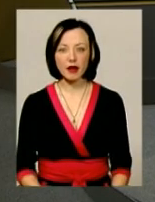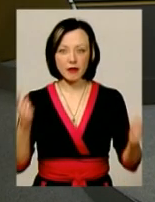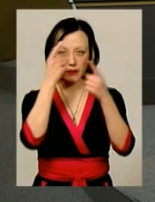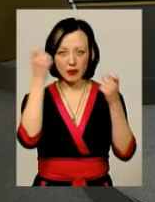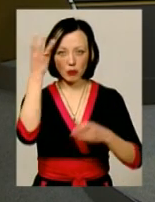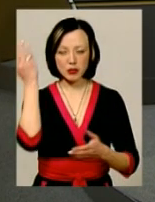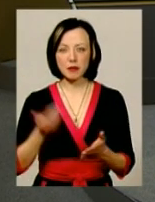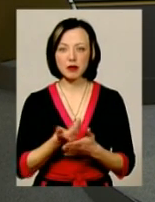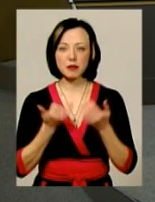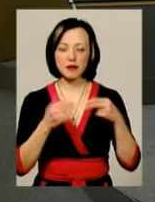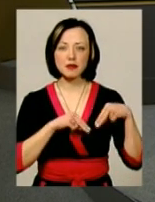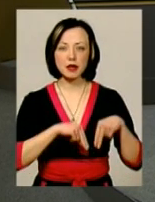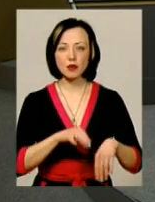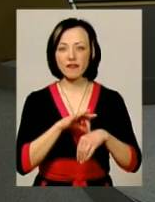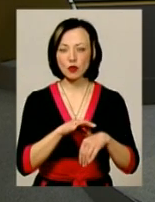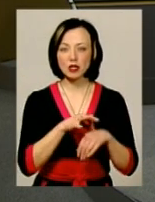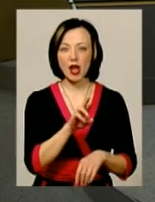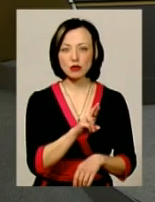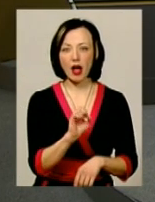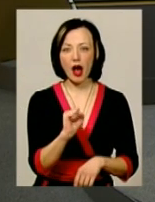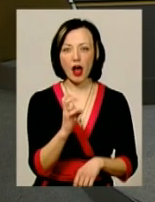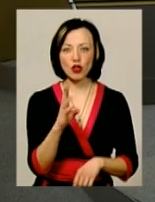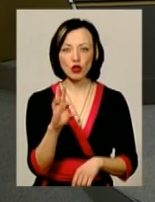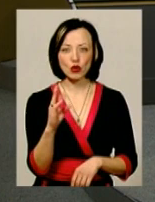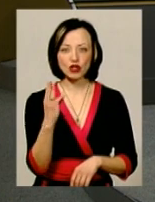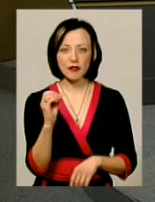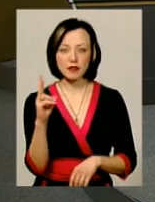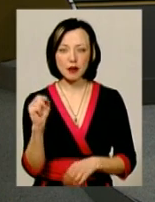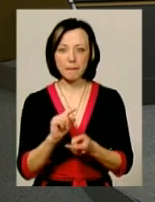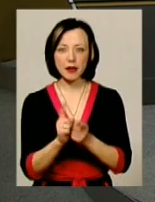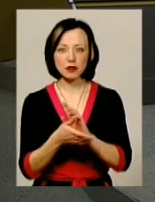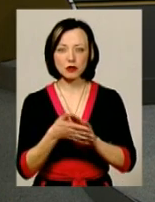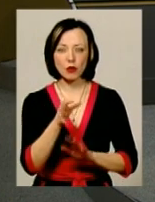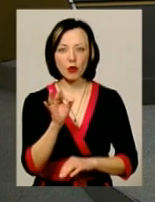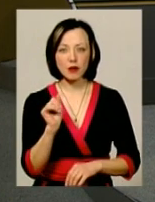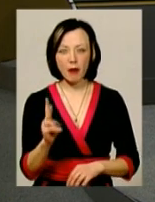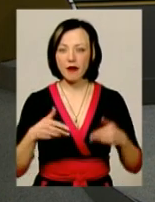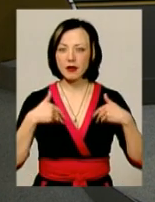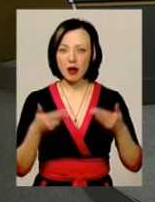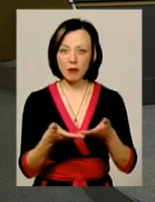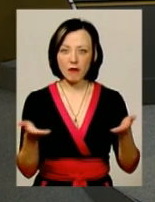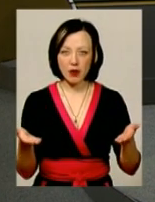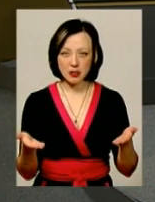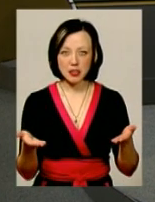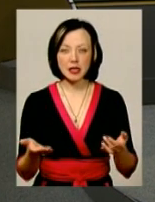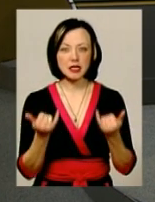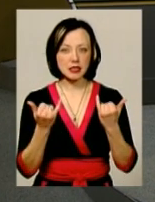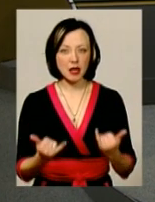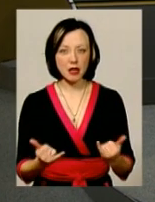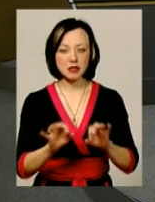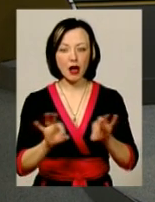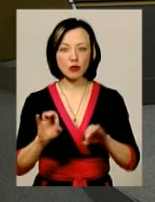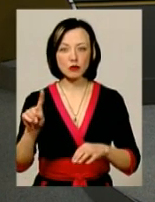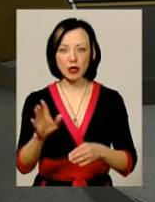В ефірі «Подільська панорама». В студії для вас працюють ведуча Ярослава Антошевська, перекладач на жестову мову Ольга Рибак. Ми вітаємо вас. І зараз